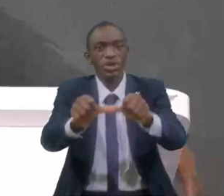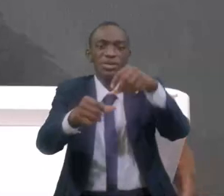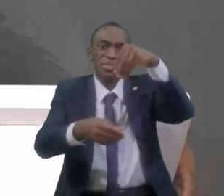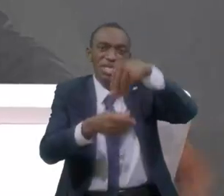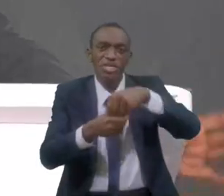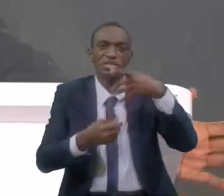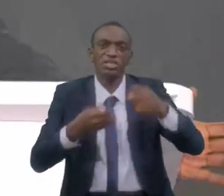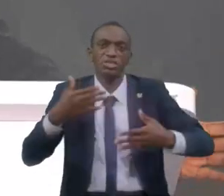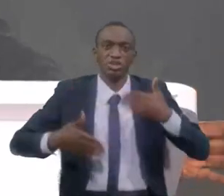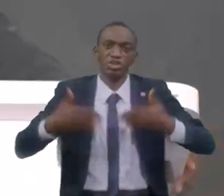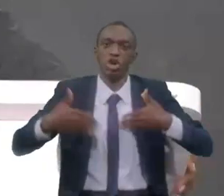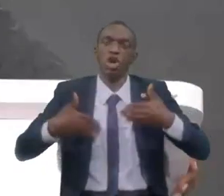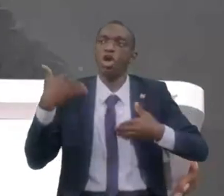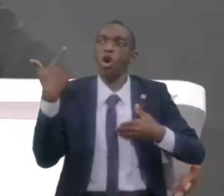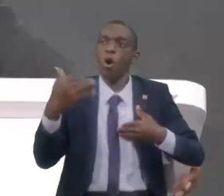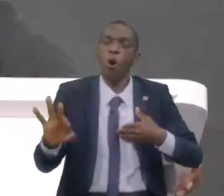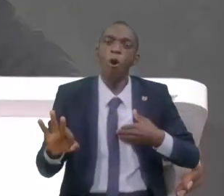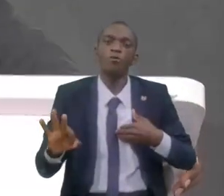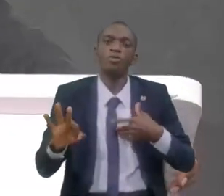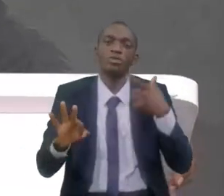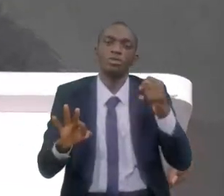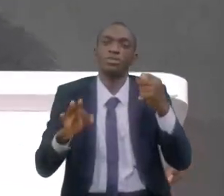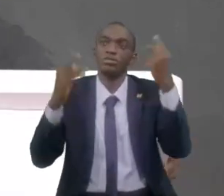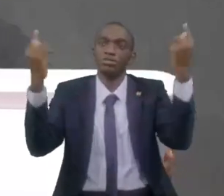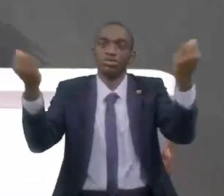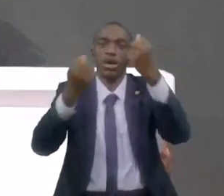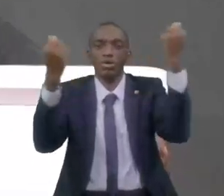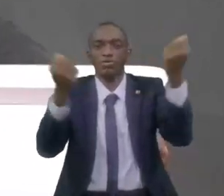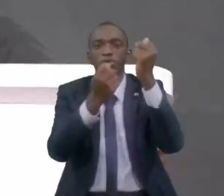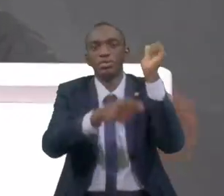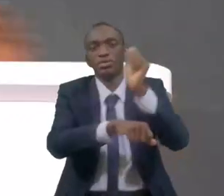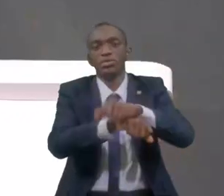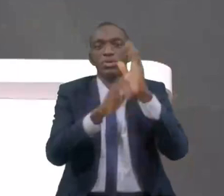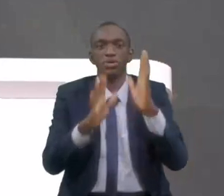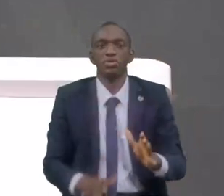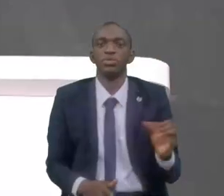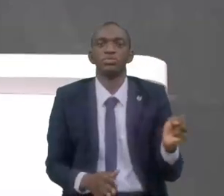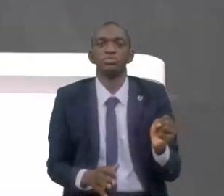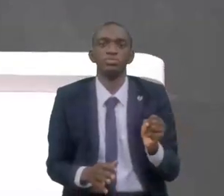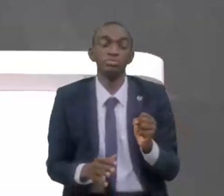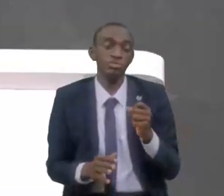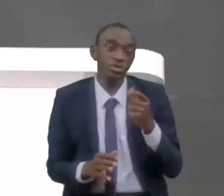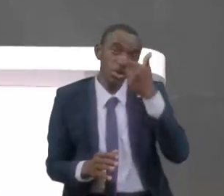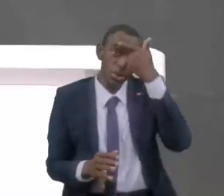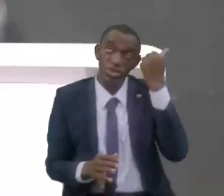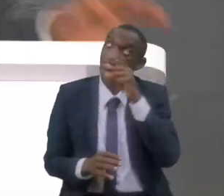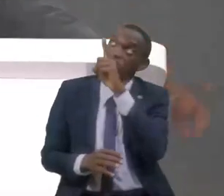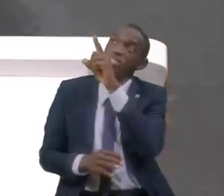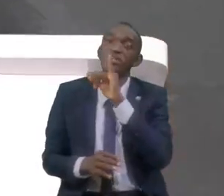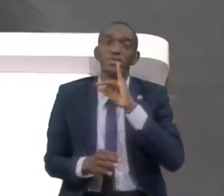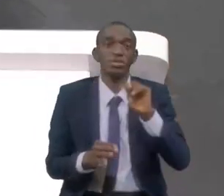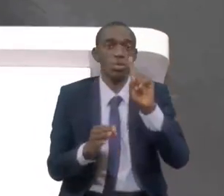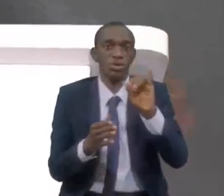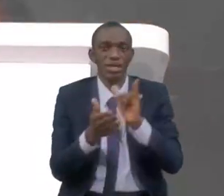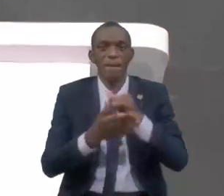Dans la joie des vainqueurs triomphants. Parce que c'est lui qui